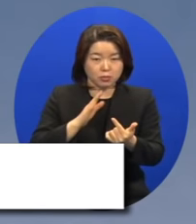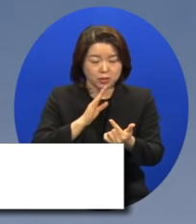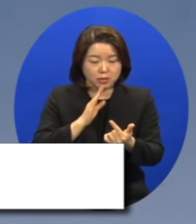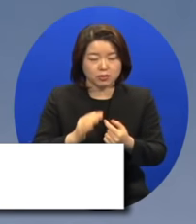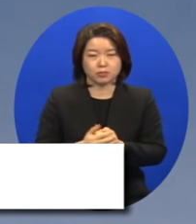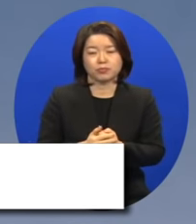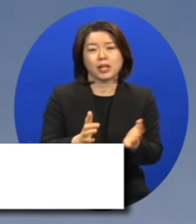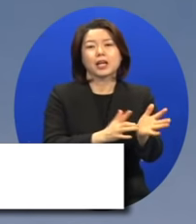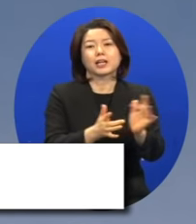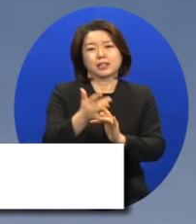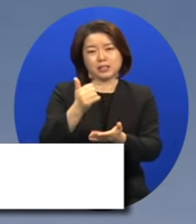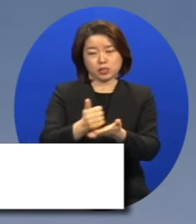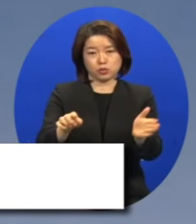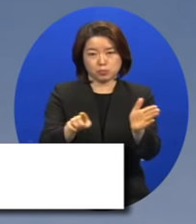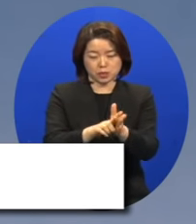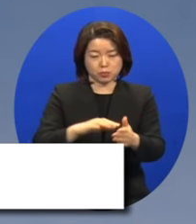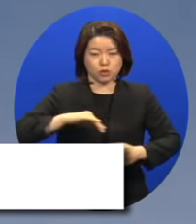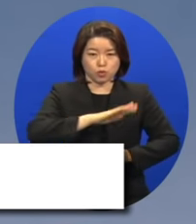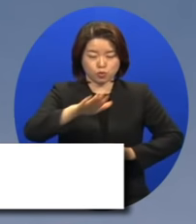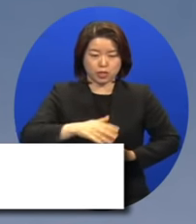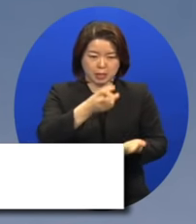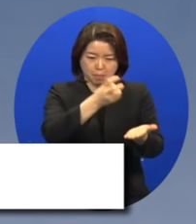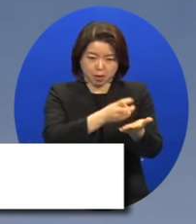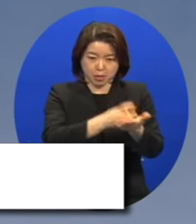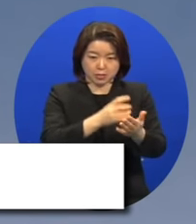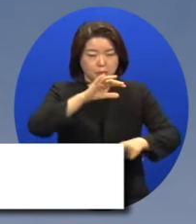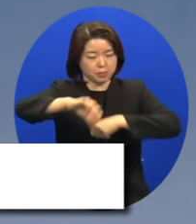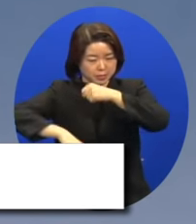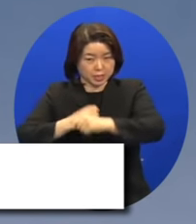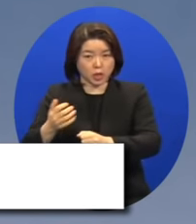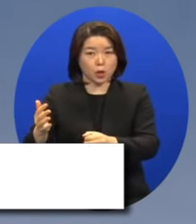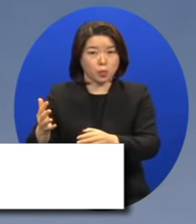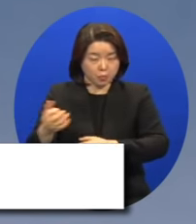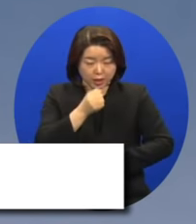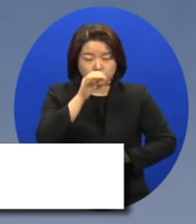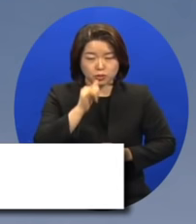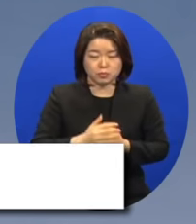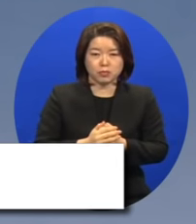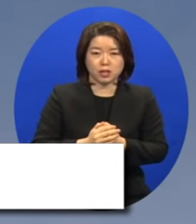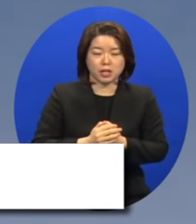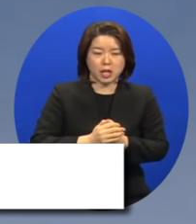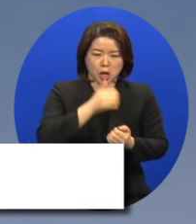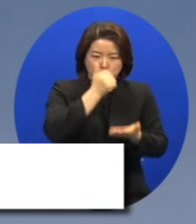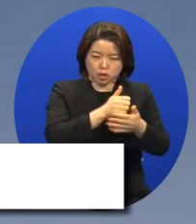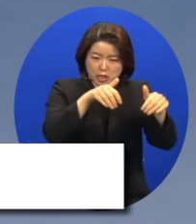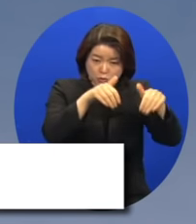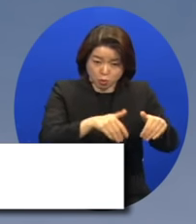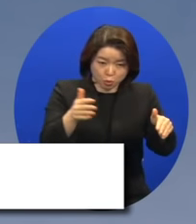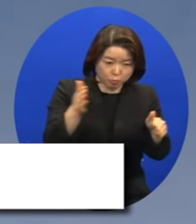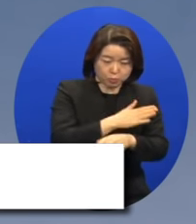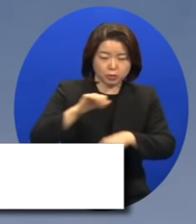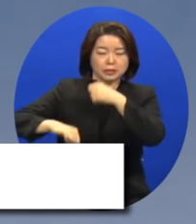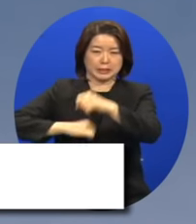은아닙니다.예수님을믿음으로써 우리는율법으로부터자유로워지고 죄의노예에서해방됩니다.